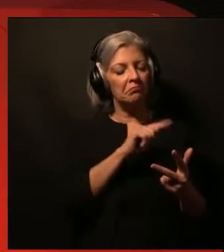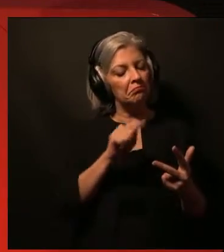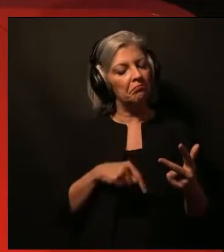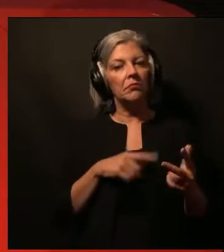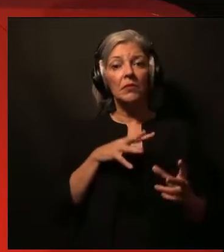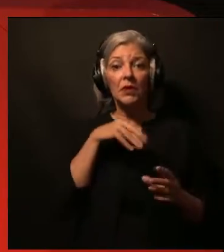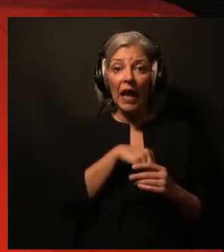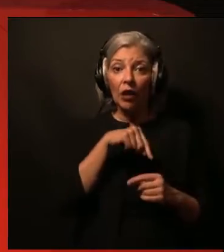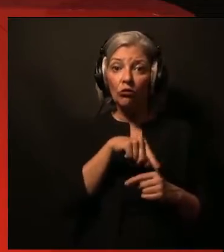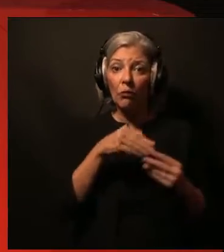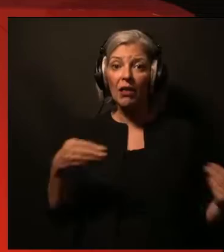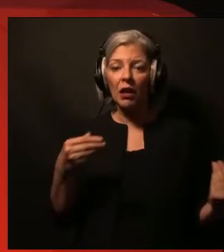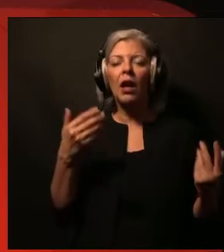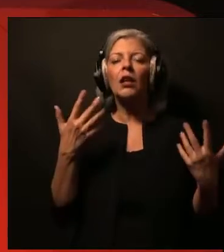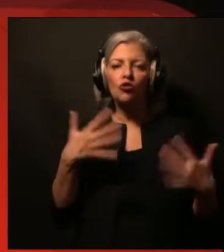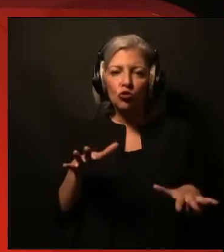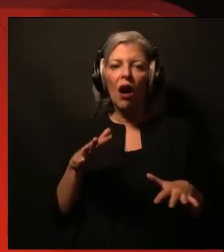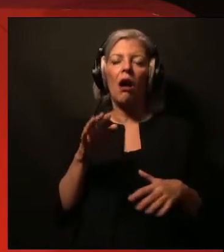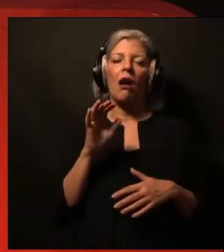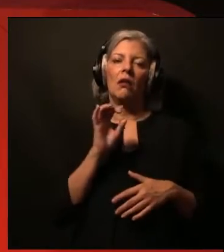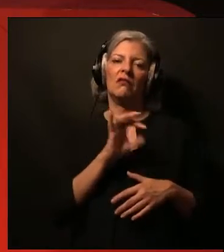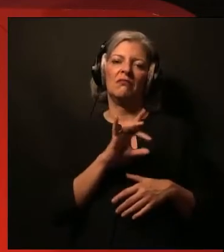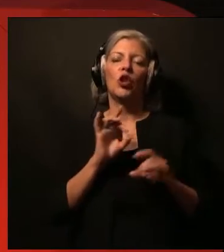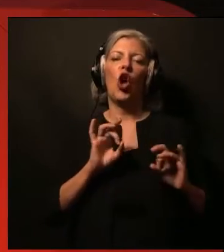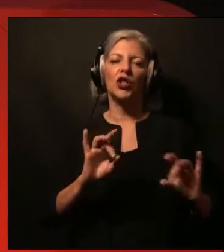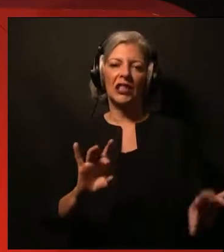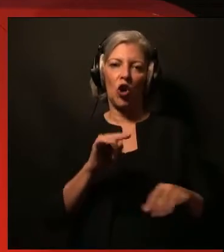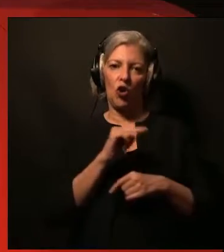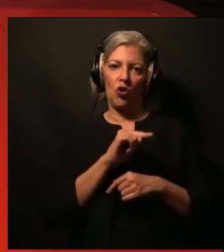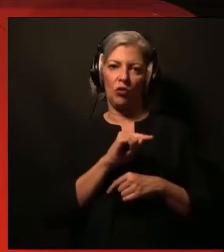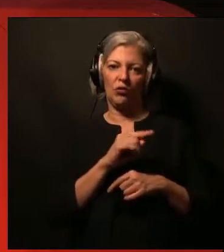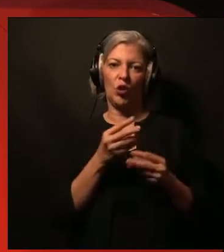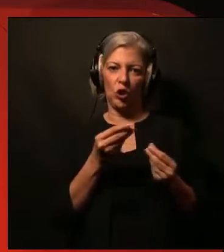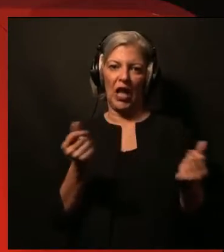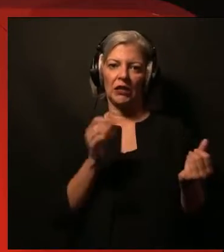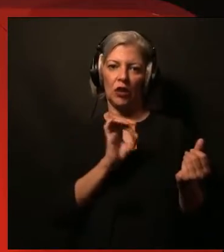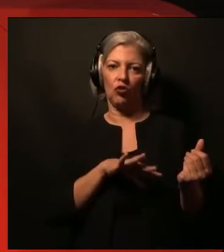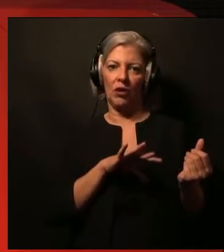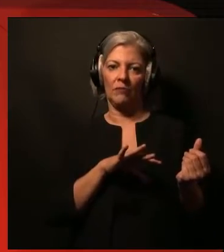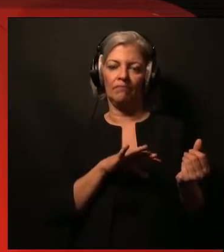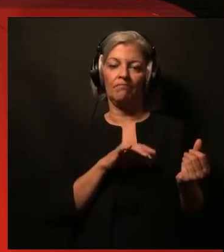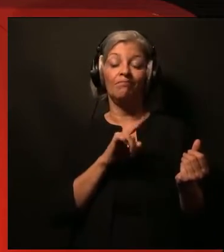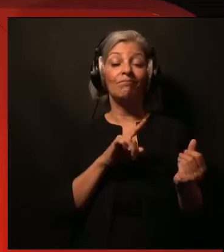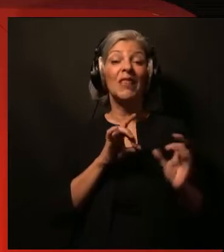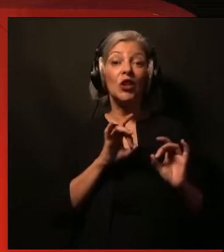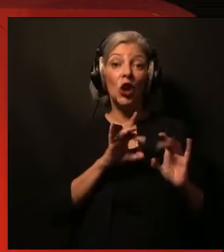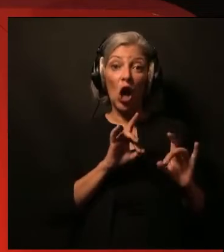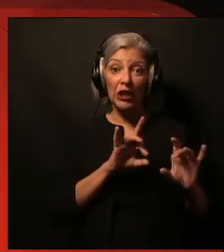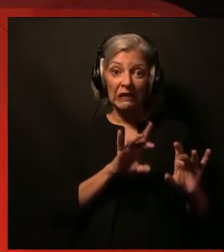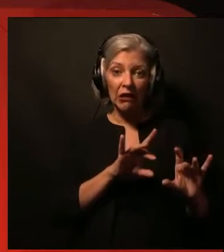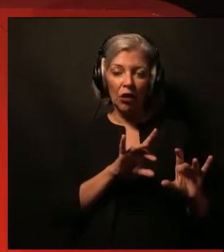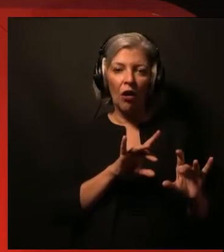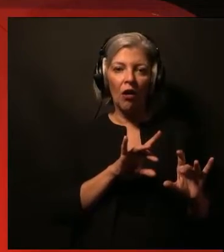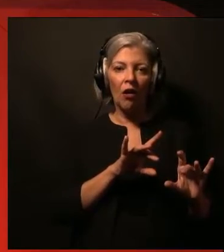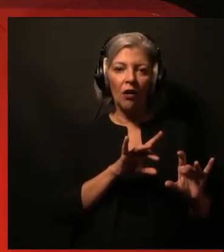sostanze tossiche e queste sostanze tossiche vanno a danneggiare la